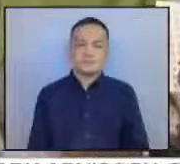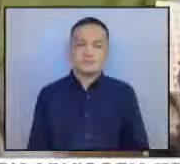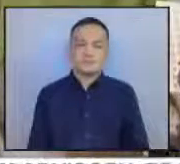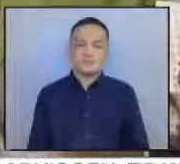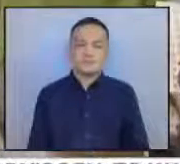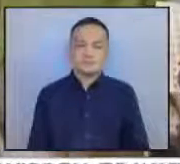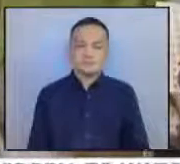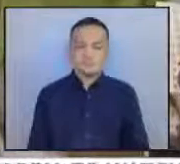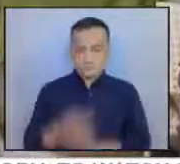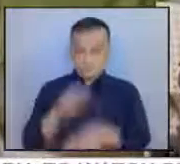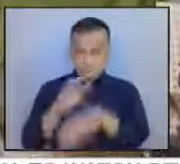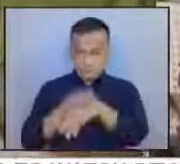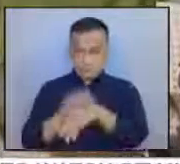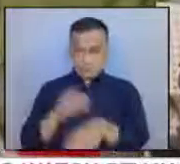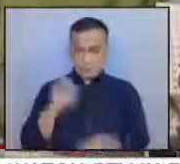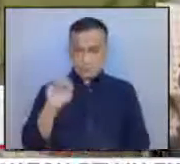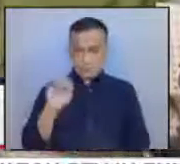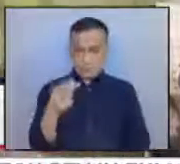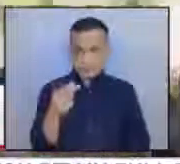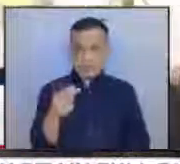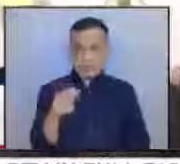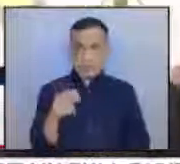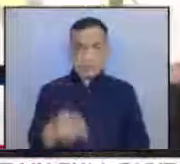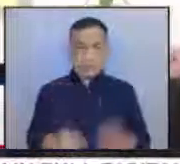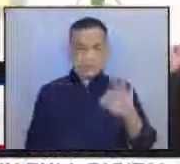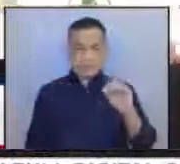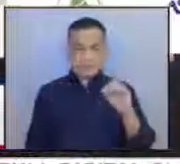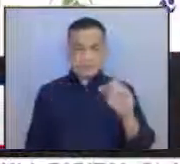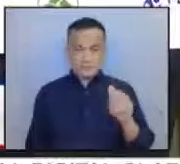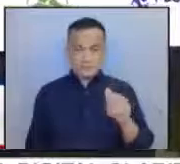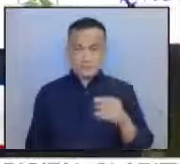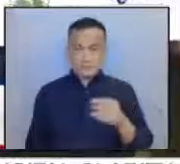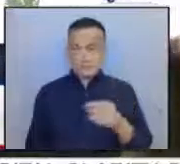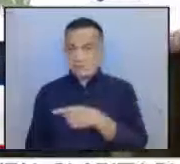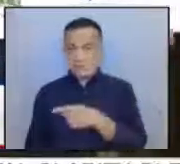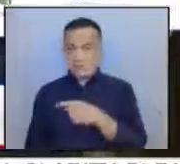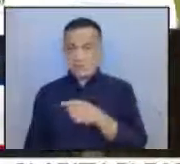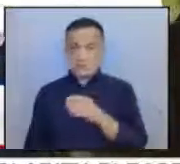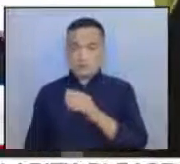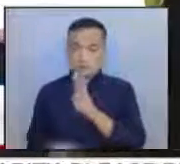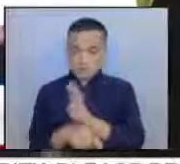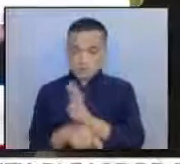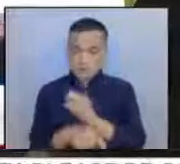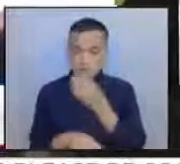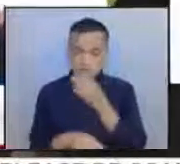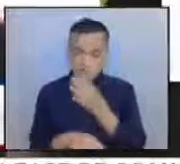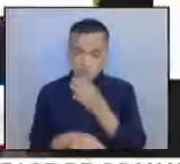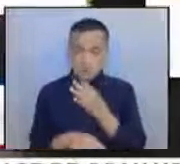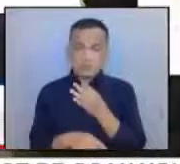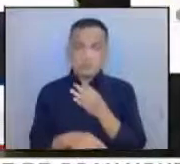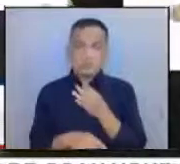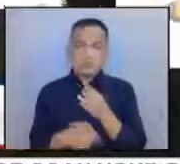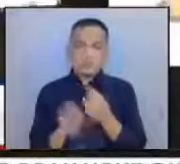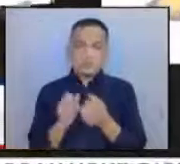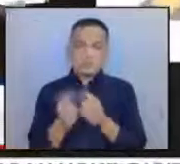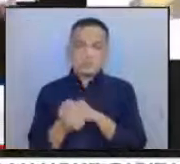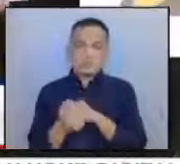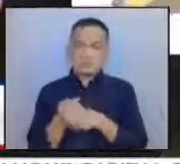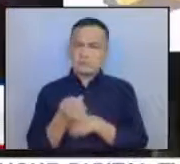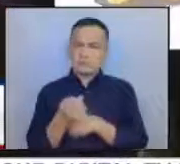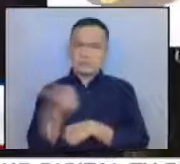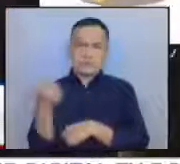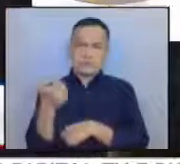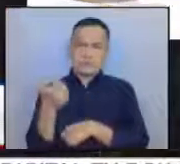Pinaalalahanan ng DOH at FDA ang mga nasa food industry na i-reformulate at tanggalin ang industrially produced trans